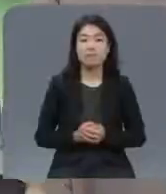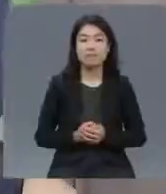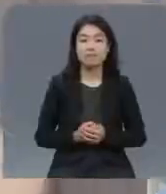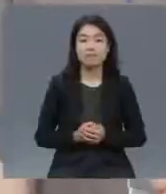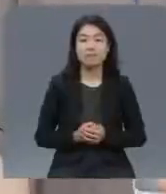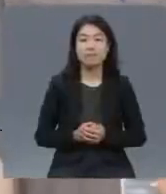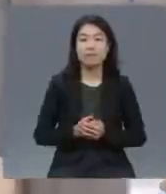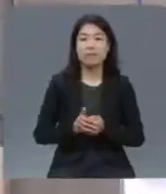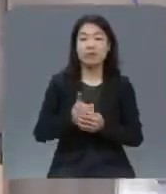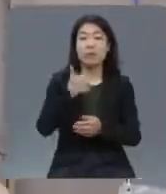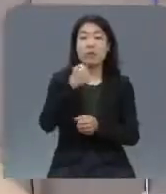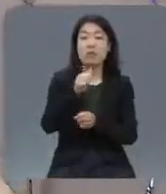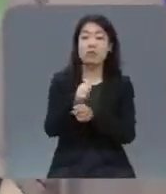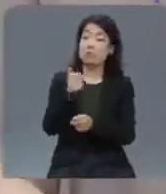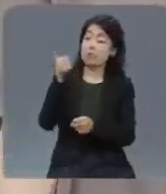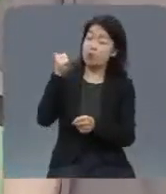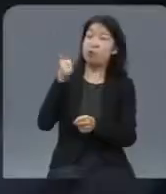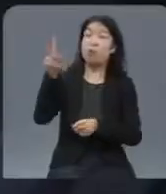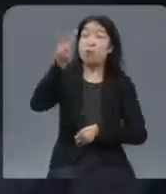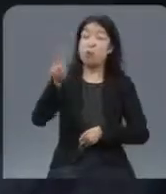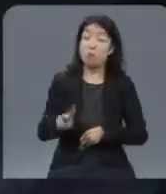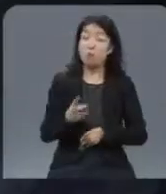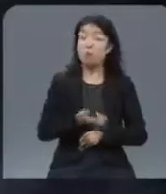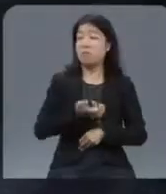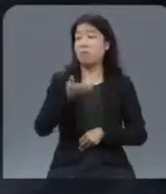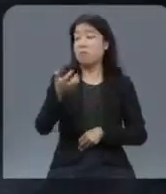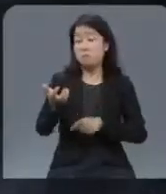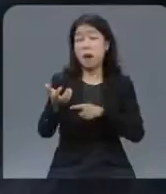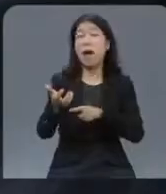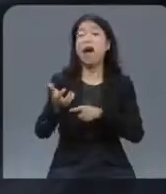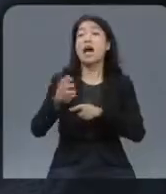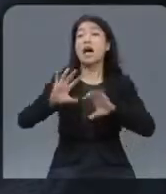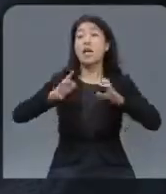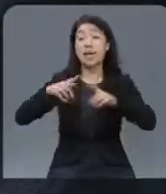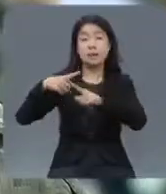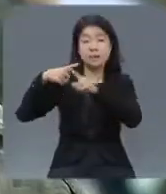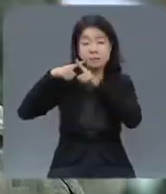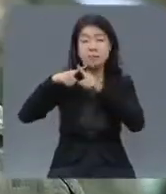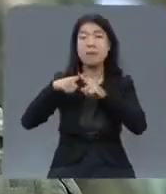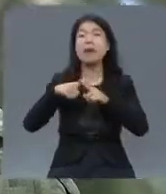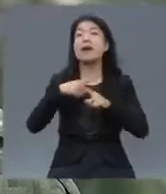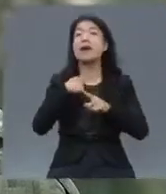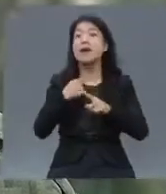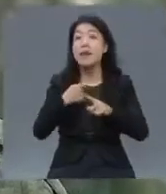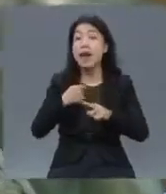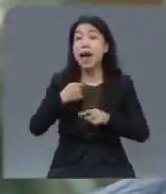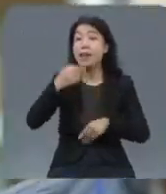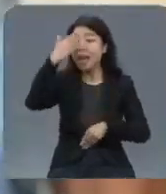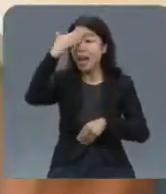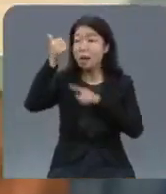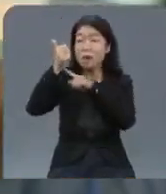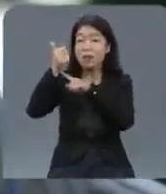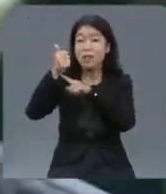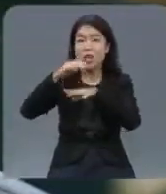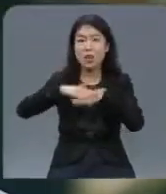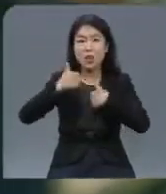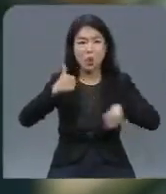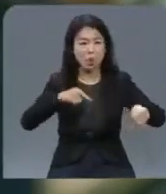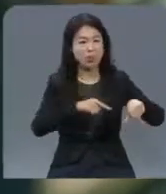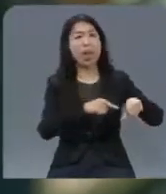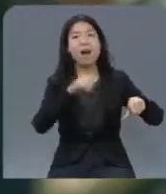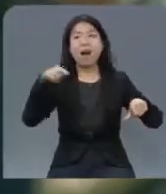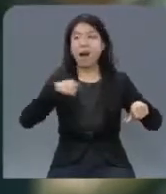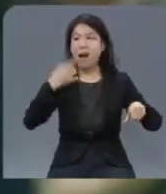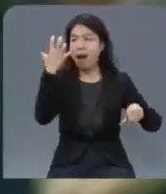55년 전 베트남어 루가 나라를 위해 헌신한 도 병은 군복을 입고 선 손자가 자신을 똑 닮아 대견합니다